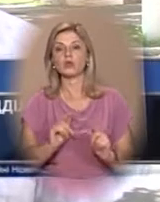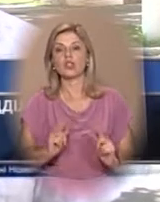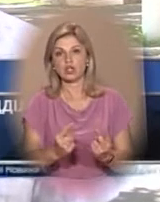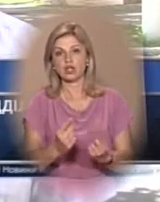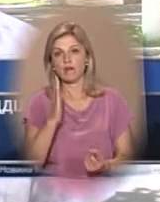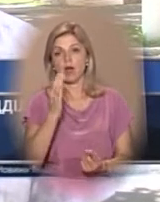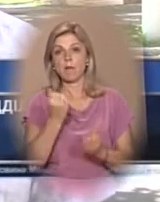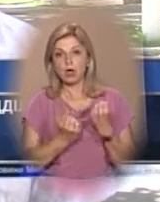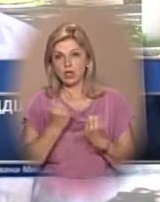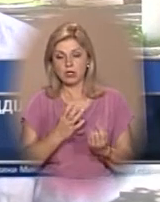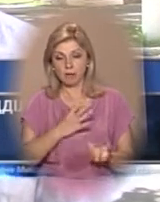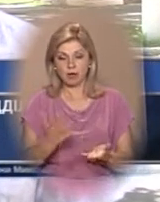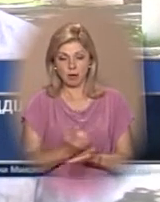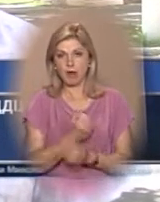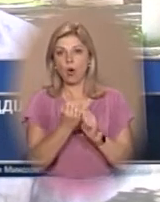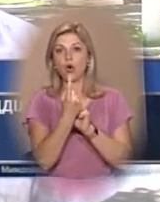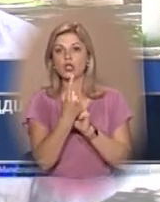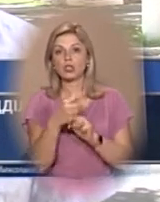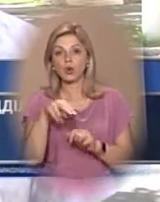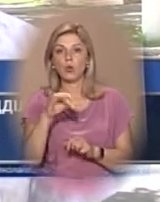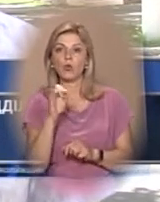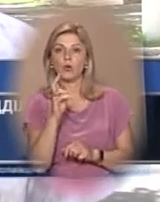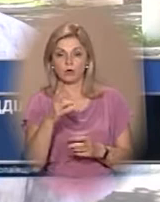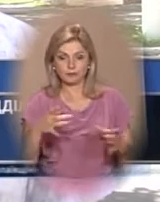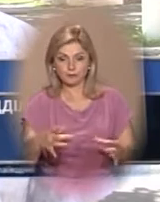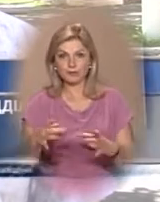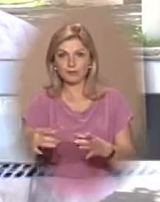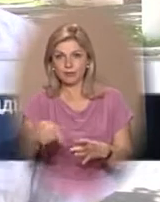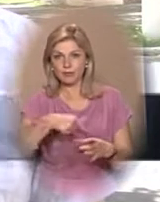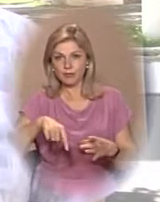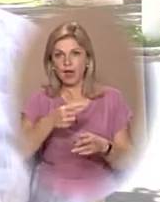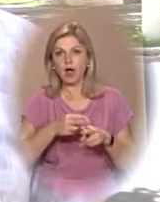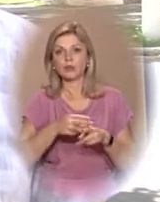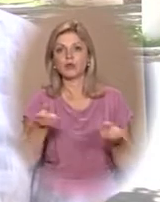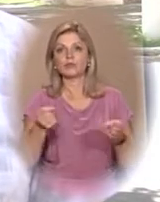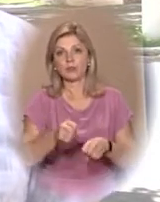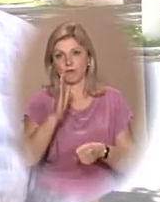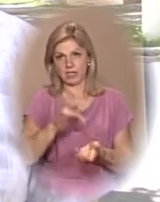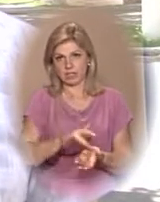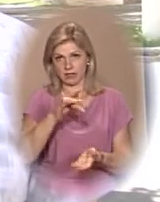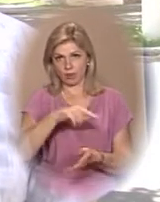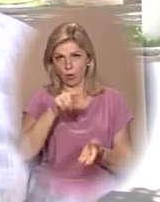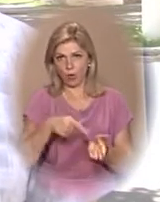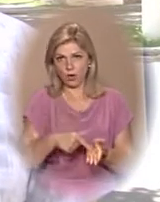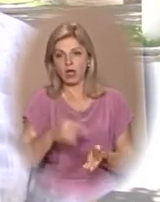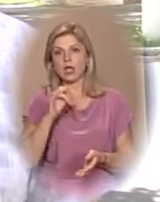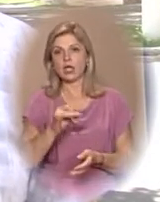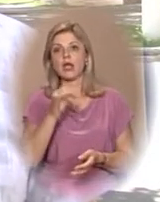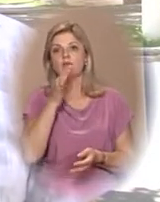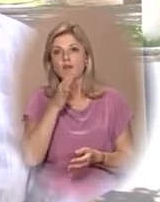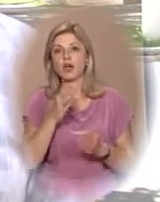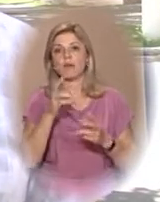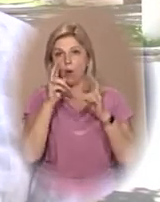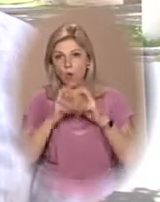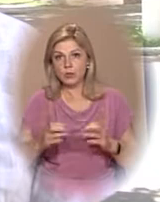обнаружено у них 11 люков, которые они похитили в центре города. Также дома при проведении обыска дома у них было